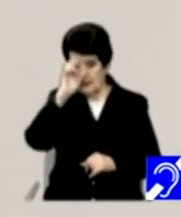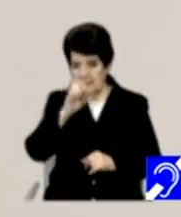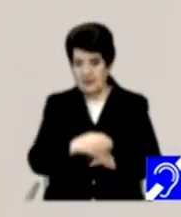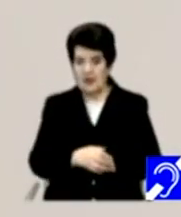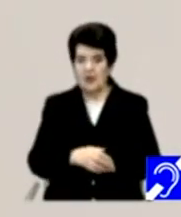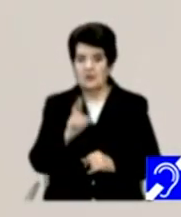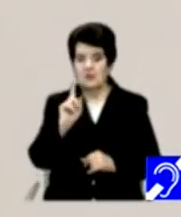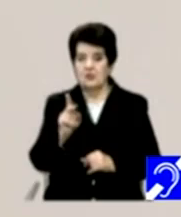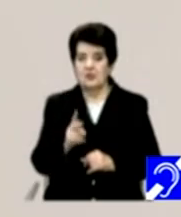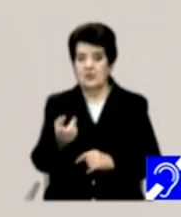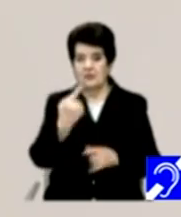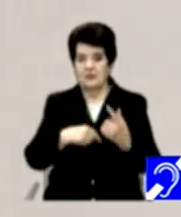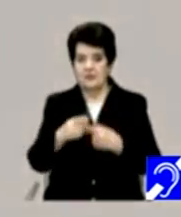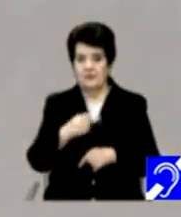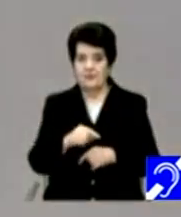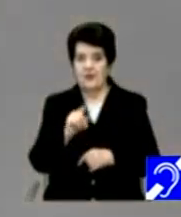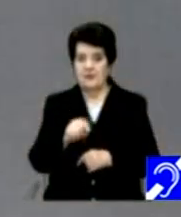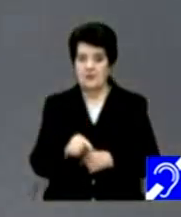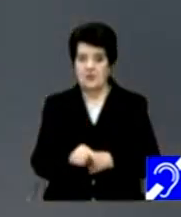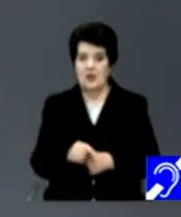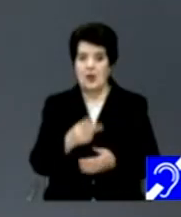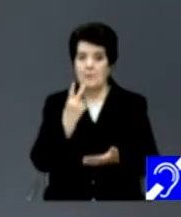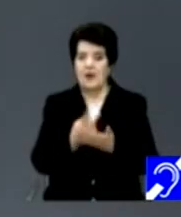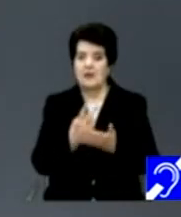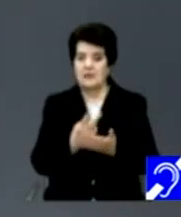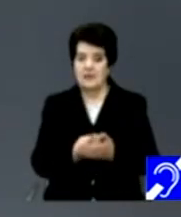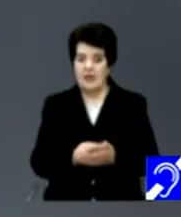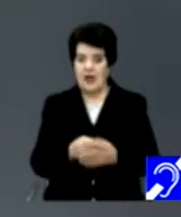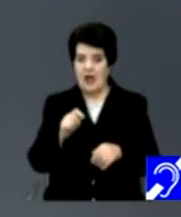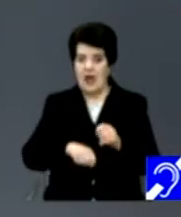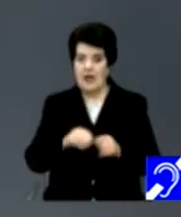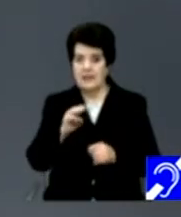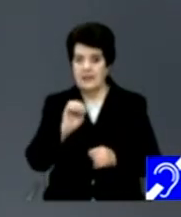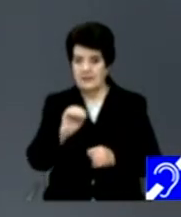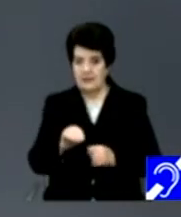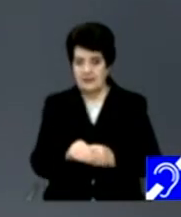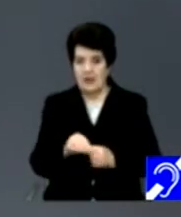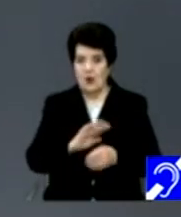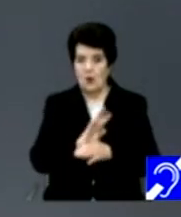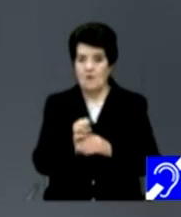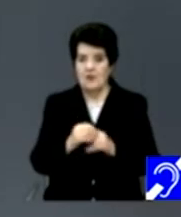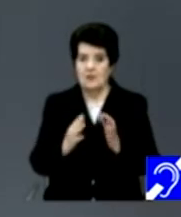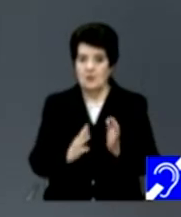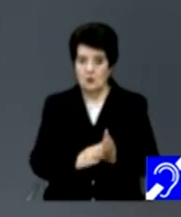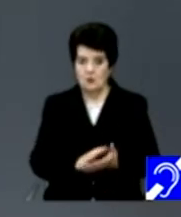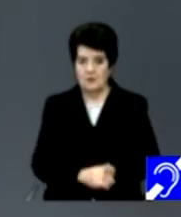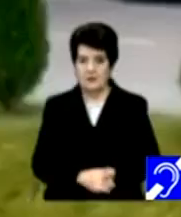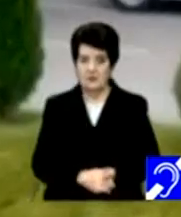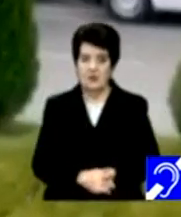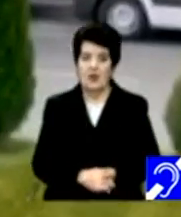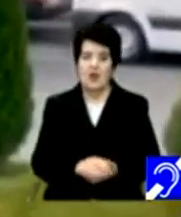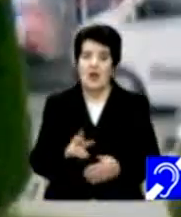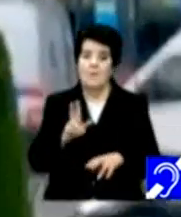privința cărora apăreau suspiciuni de deținere și prezentarea a testului PCR COVID-19 cu semne de falsificare.